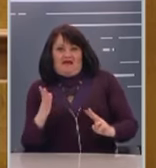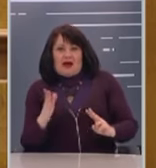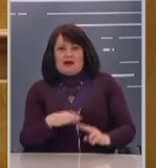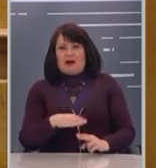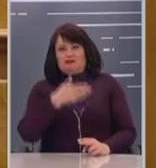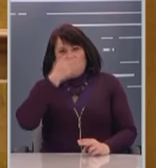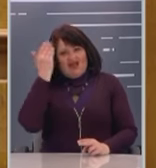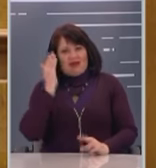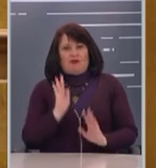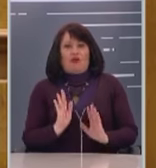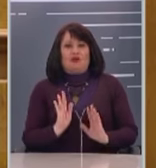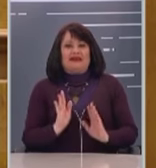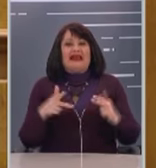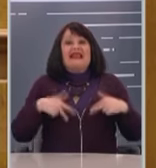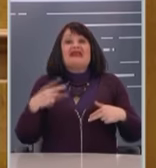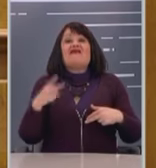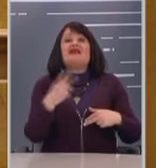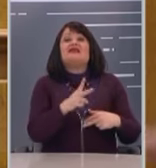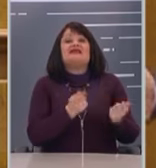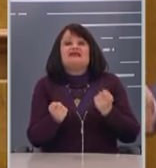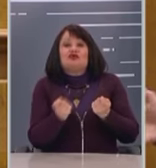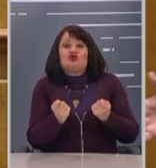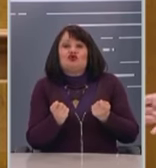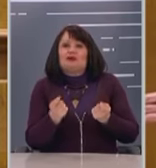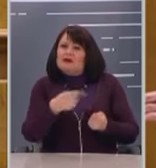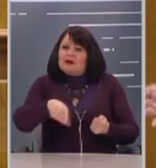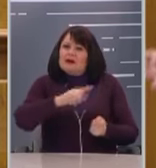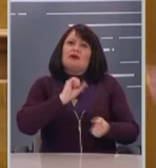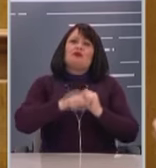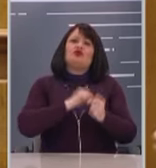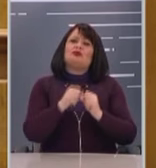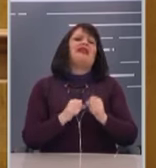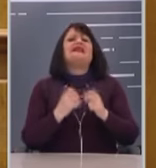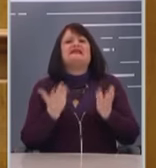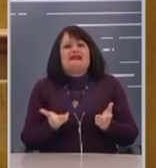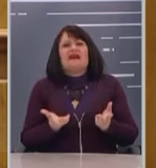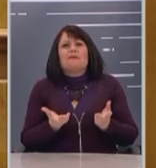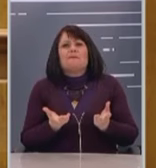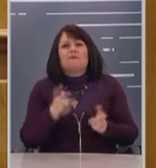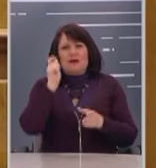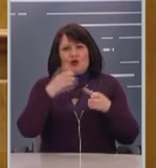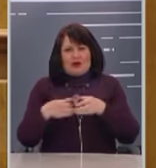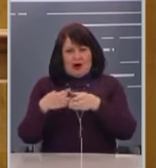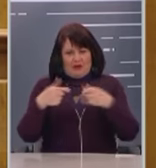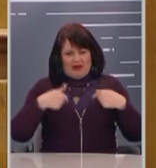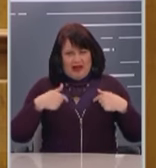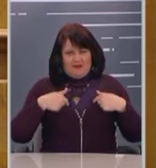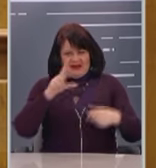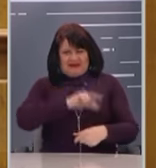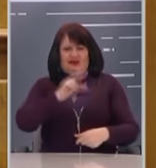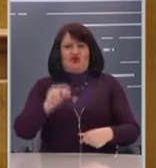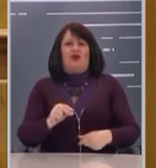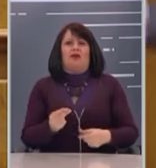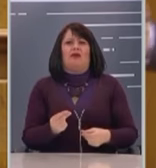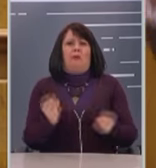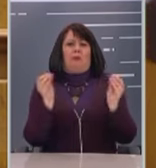εντιμότητα της δικής σας διακυβέρνησης, προσπαθείτε να βάλετε και τα κόμματα που κυβερνούν σήμερα στο ίδιο τσουβάλι στο